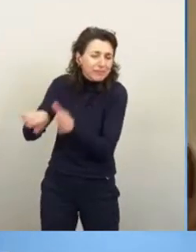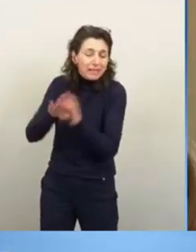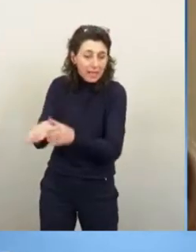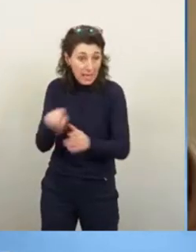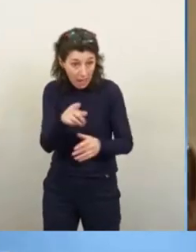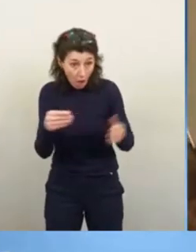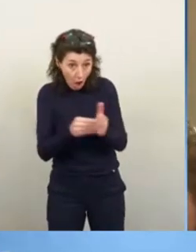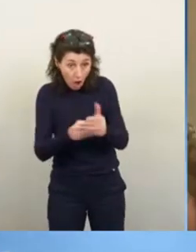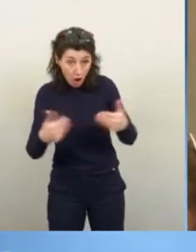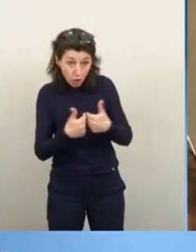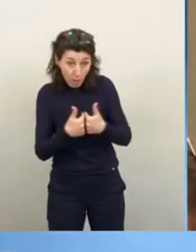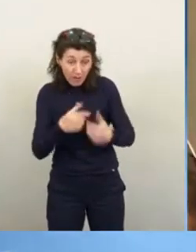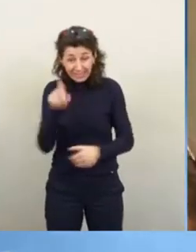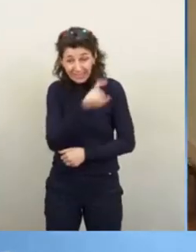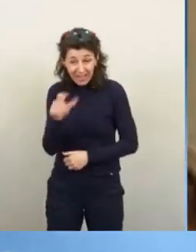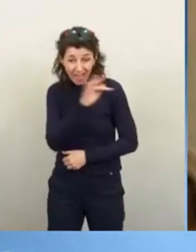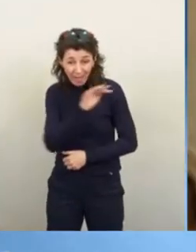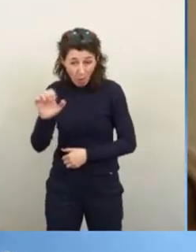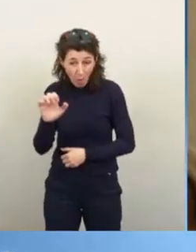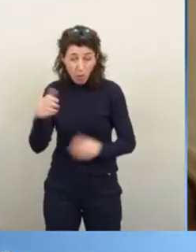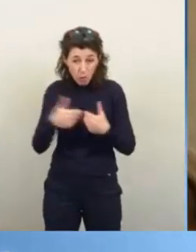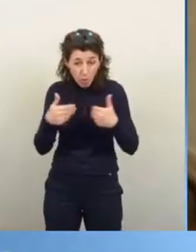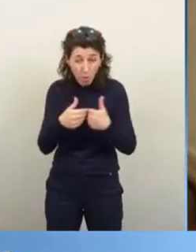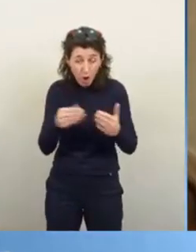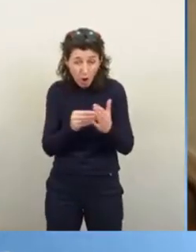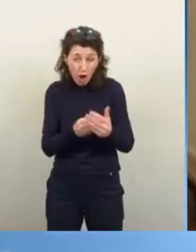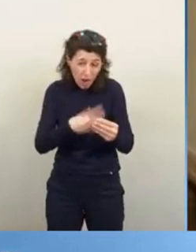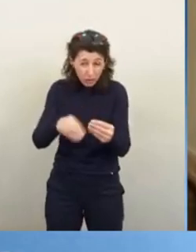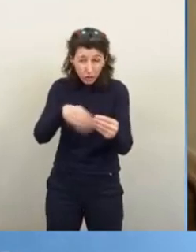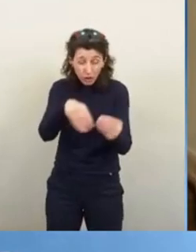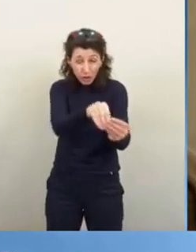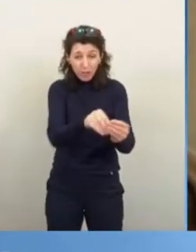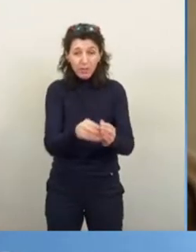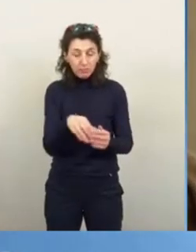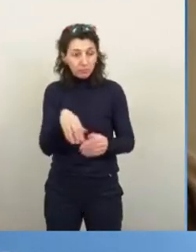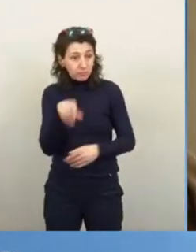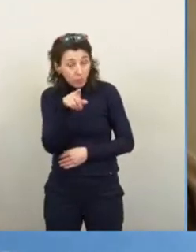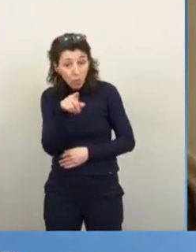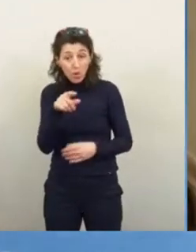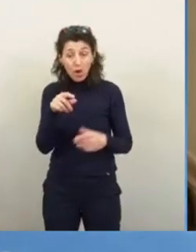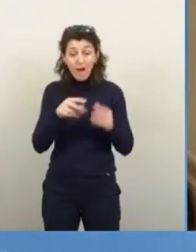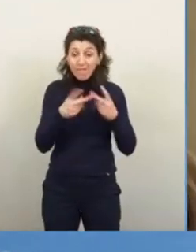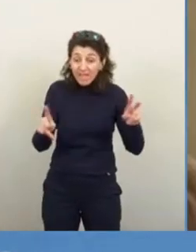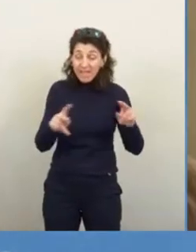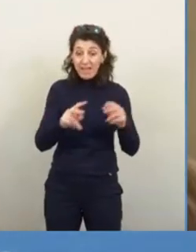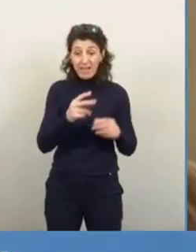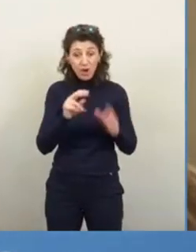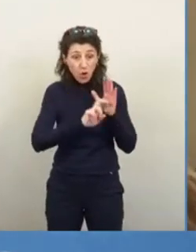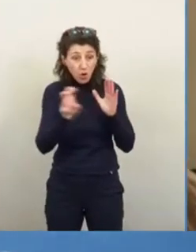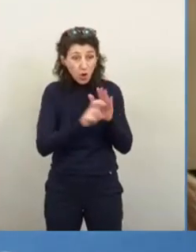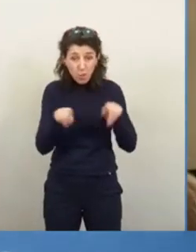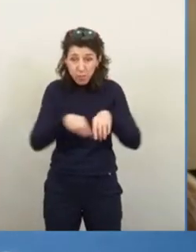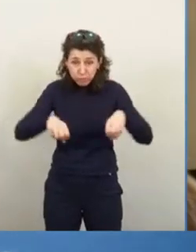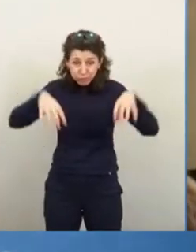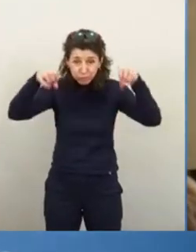la mise en place d'une ZF sur la métropole de Grenoble alors que vous continuez vous villes de Grenoble à polluer la cuvette